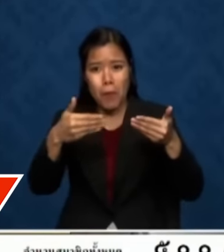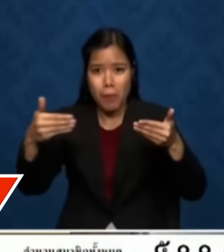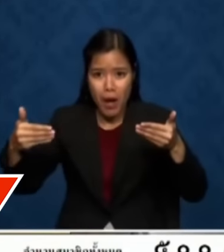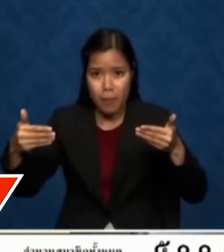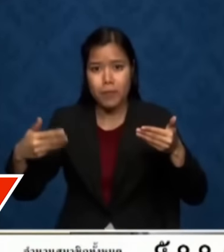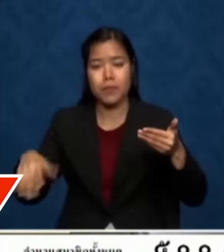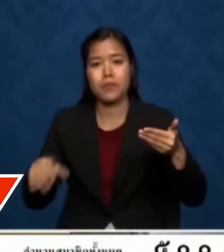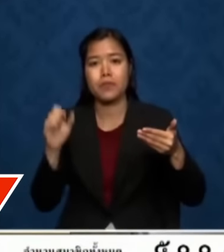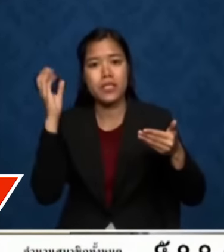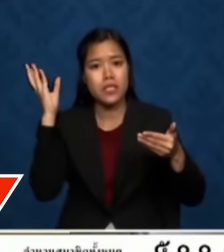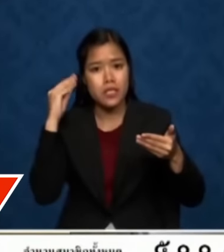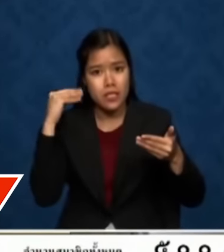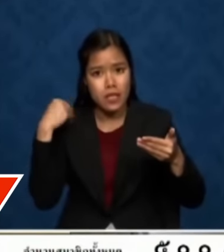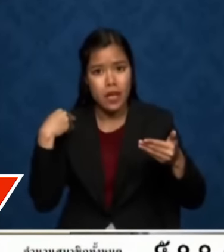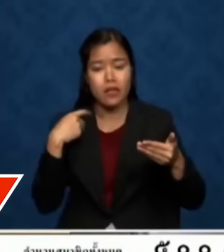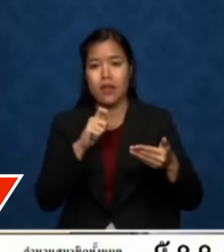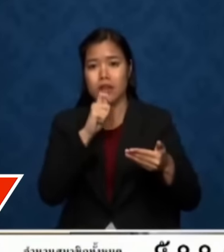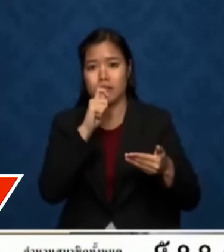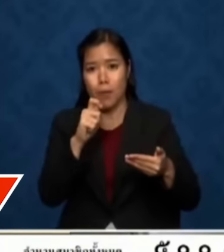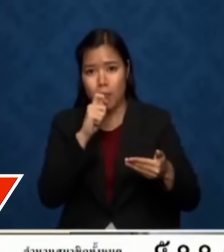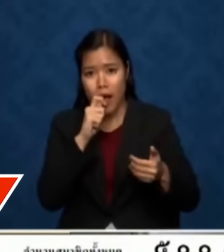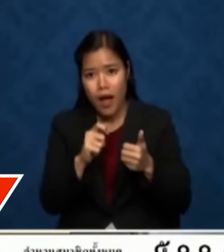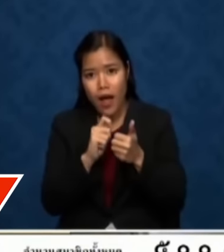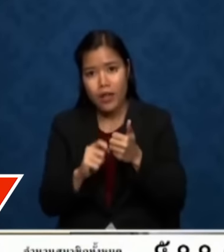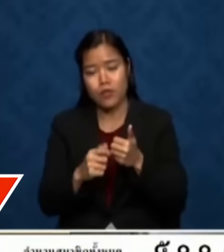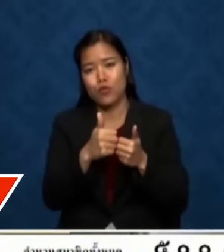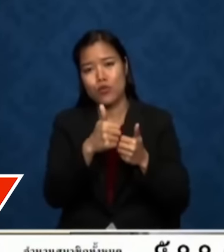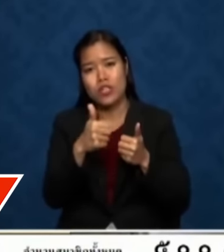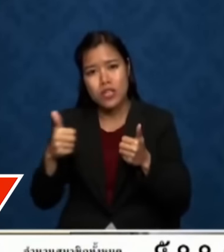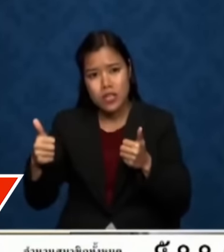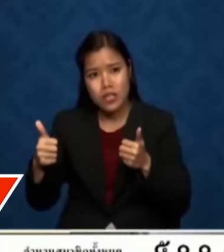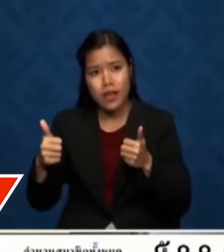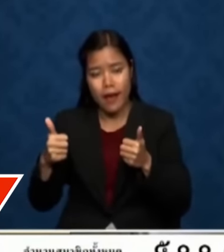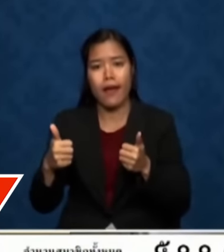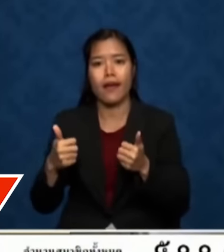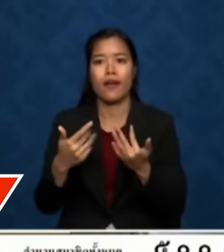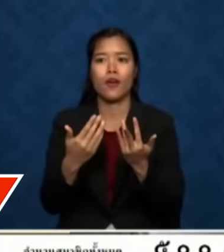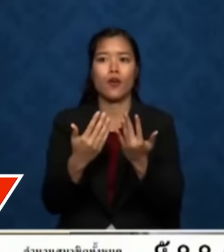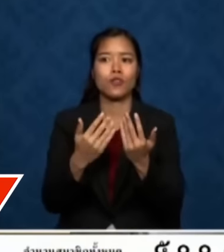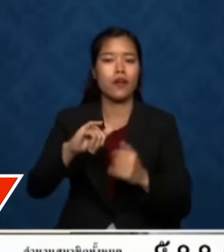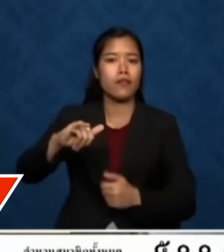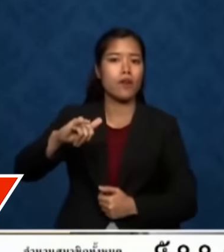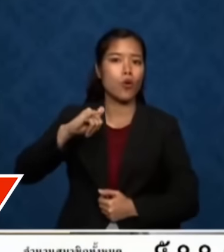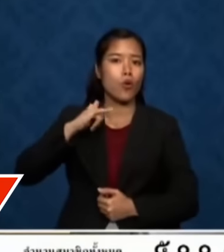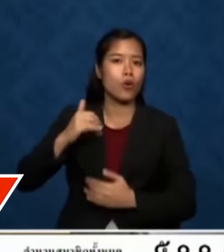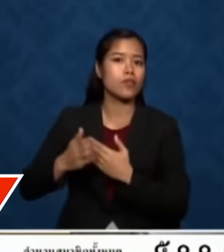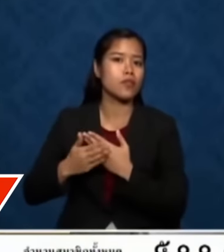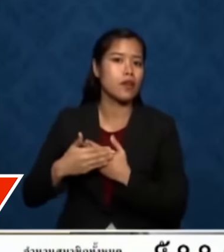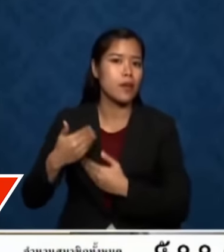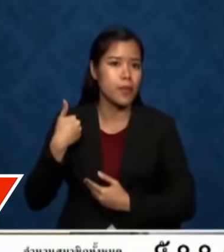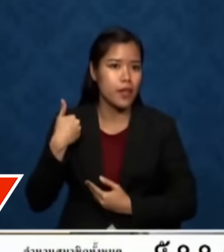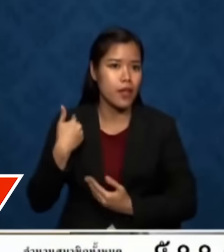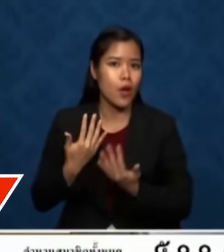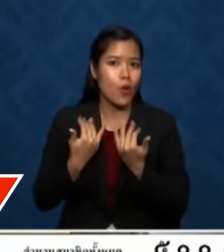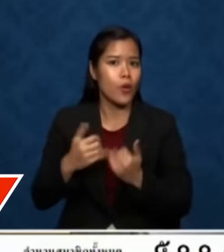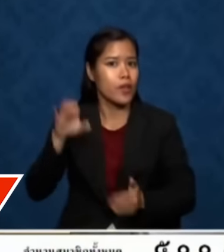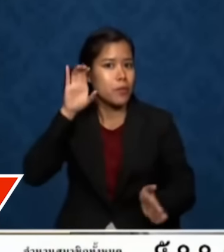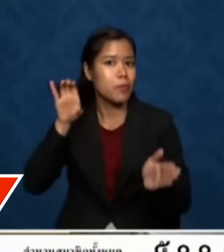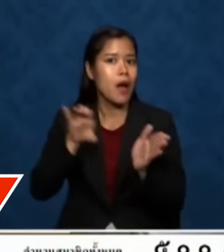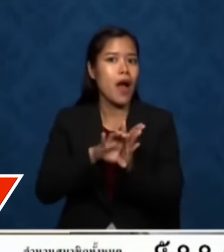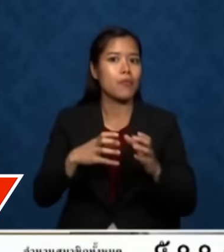งการสัมภาษณ์ที่ฟังดูดีมีน้ำหนักสักหน่อยก็จะมีสายโทรศัพท์จากทางไกลเข้ามาแล้วค่ะวันนี้ภาพรัฐบาลน้อยไ